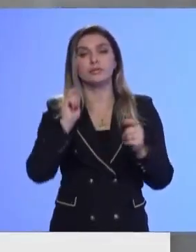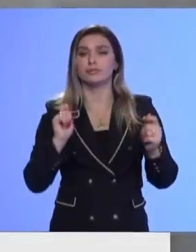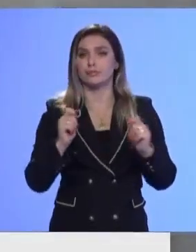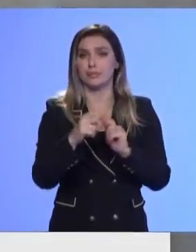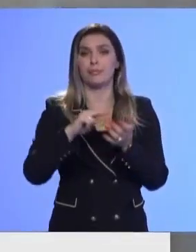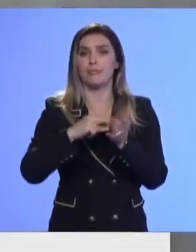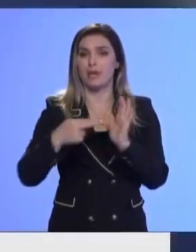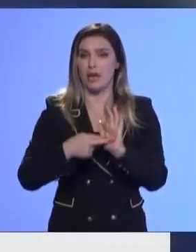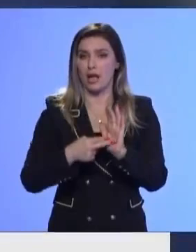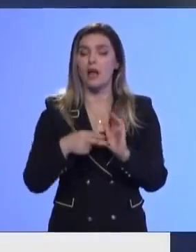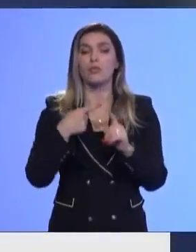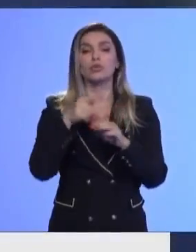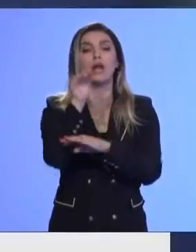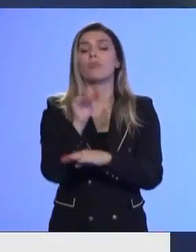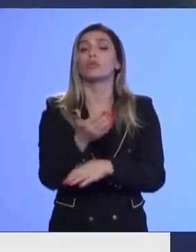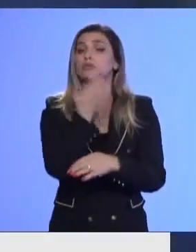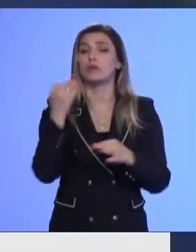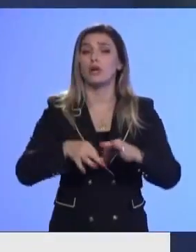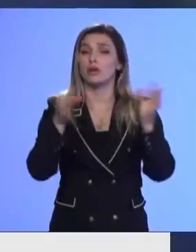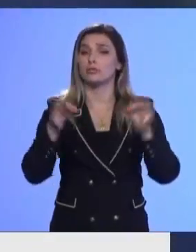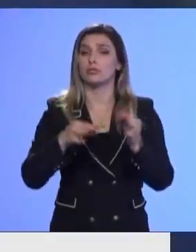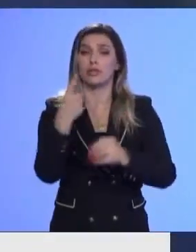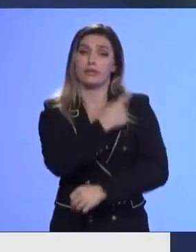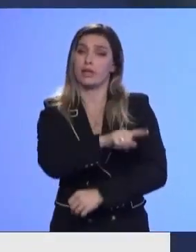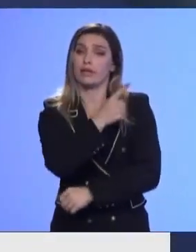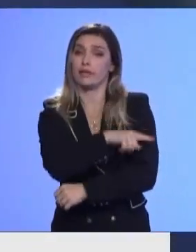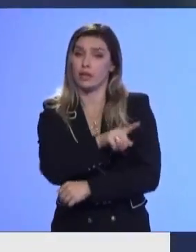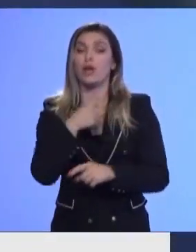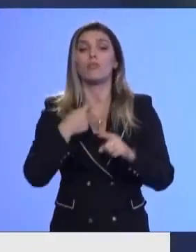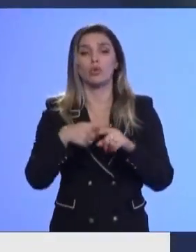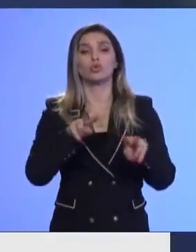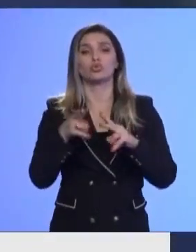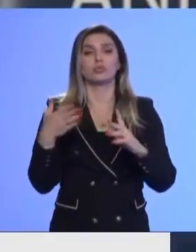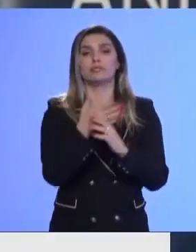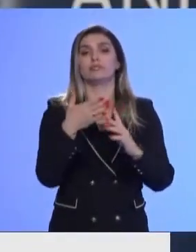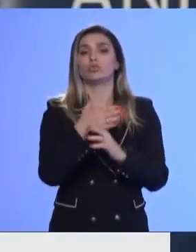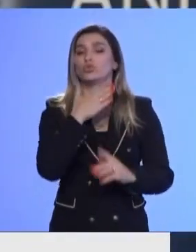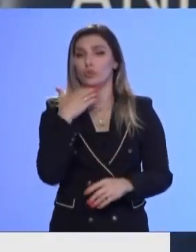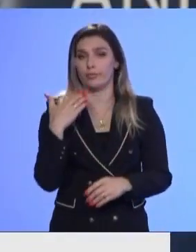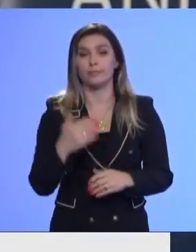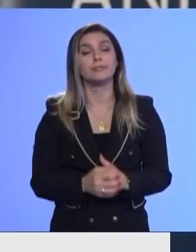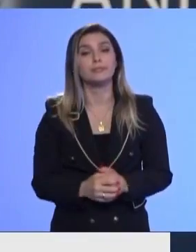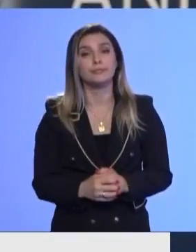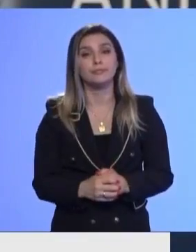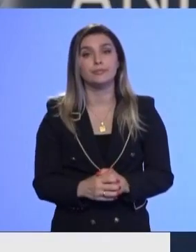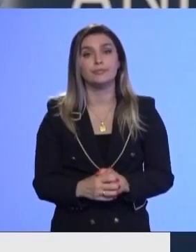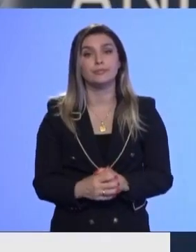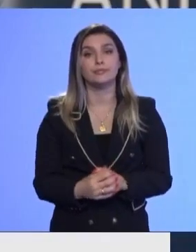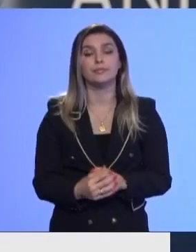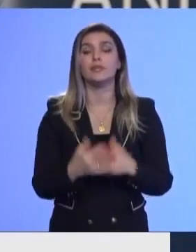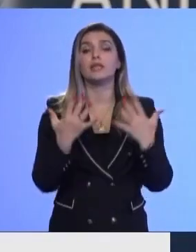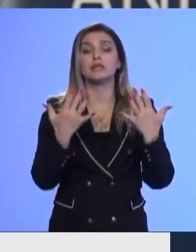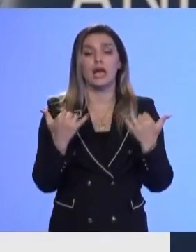e publikimit të raporteve vjetore të punës, si dhe ndërhyrjet në punën e gjyqësorit. Nga 16 institucione sa janë